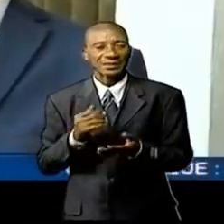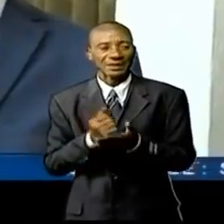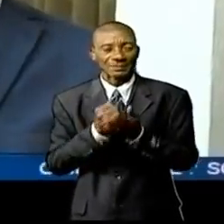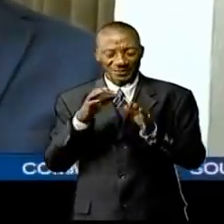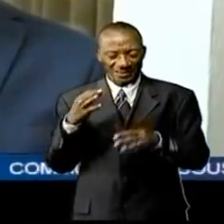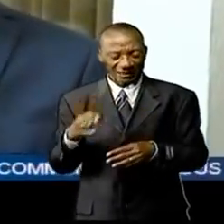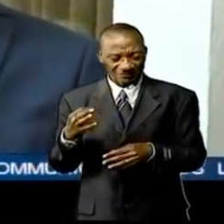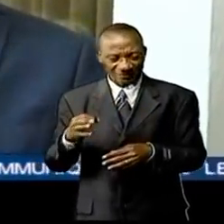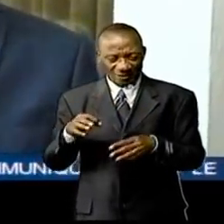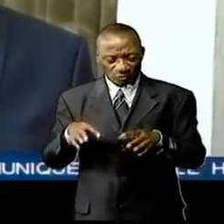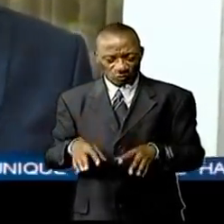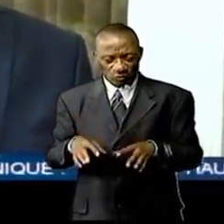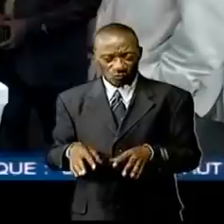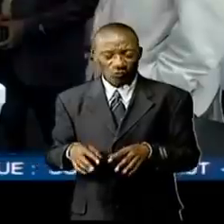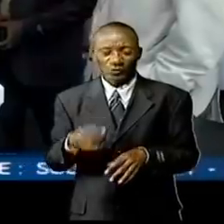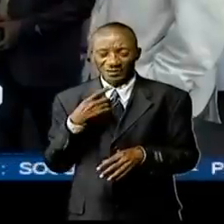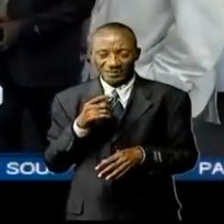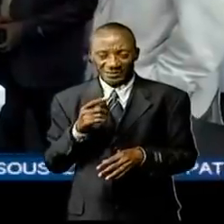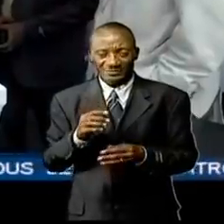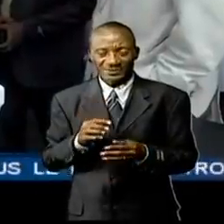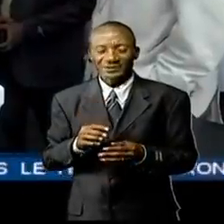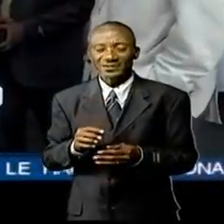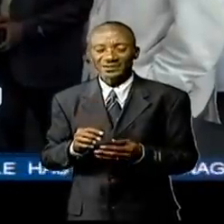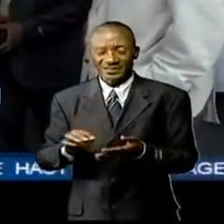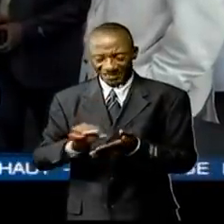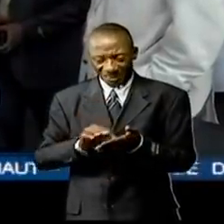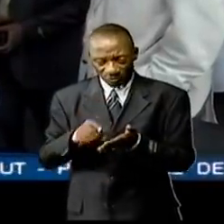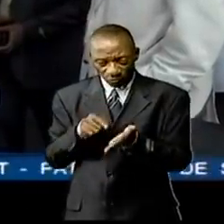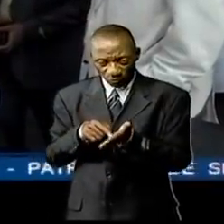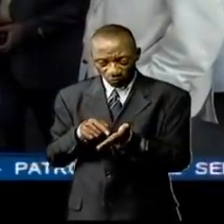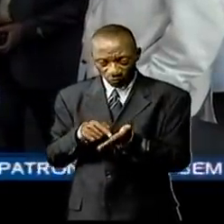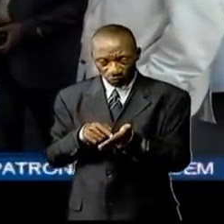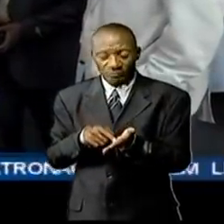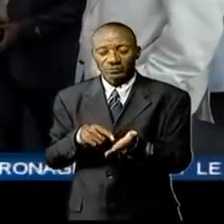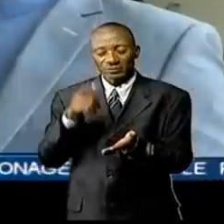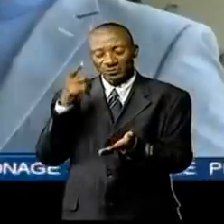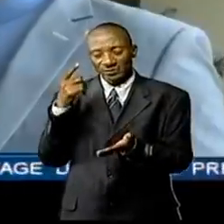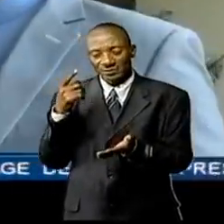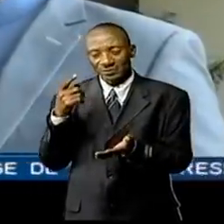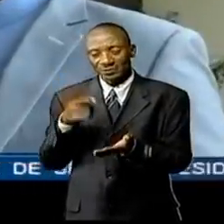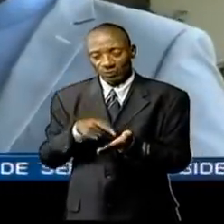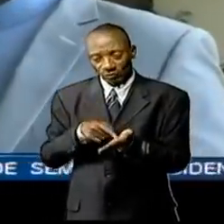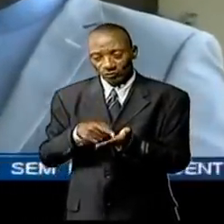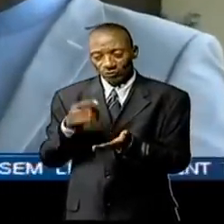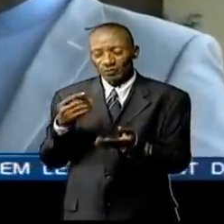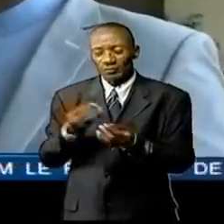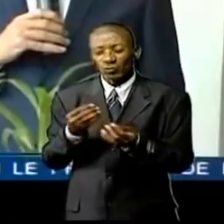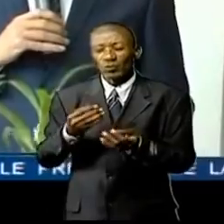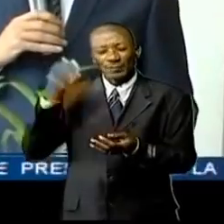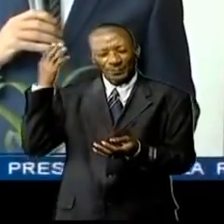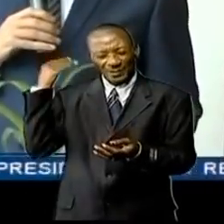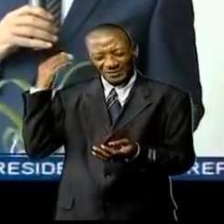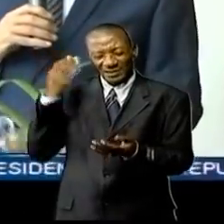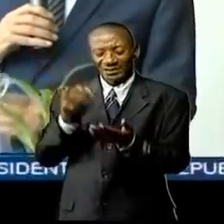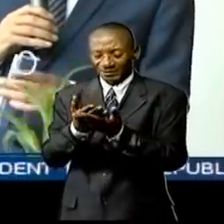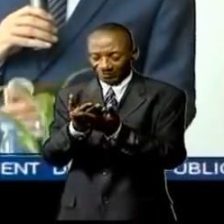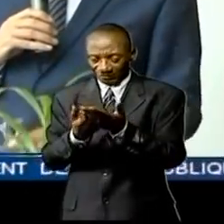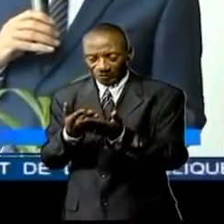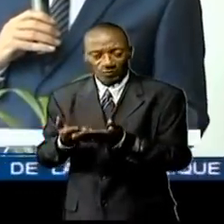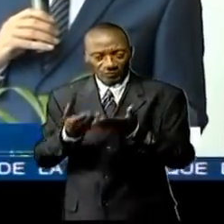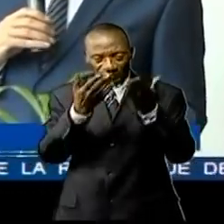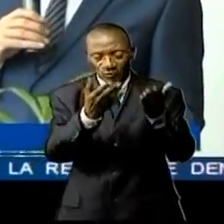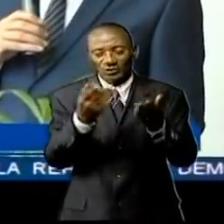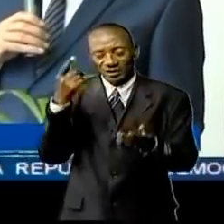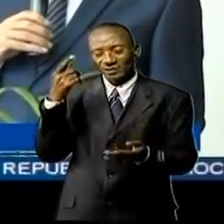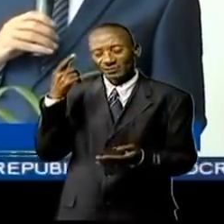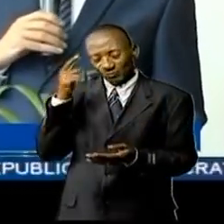que cette signature, c'est une concrétisation de la feuille de route franco-congolaise. Décidé conjointement par nos deux chefs d'État, par le président Macron